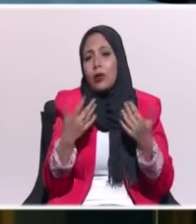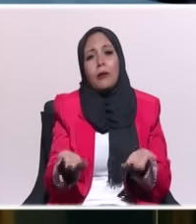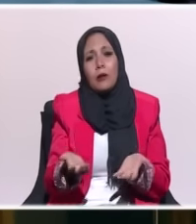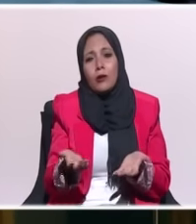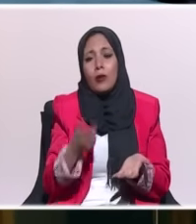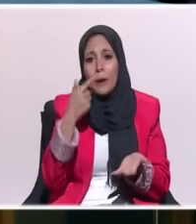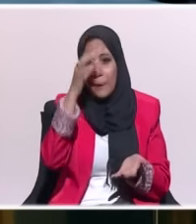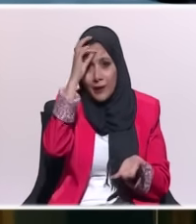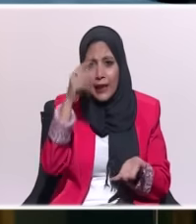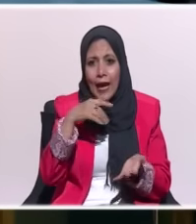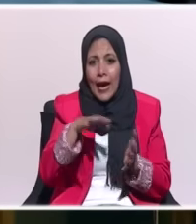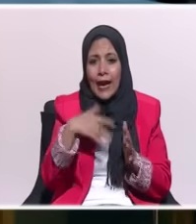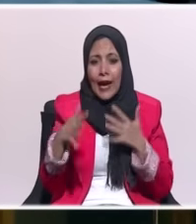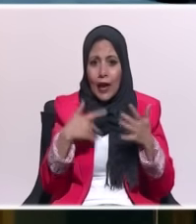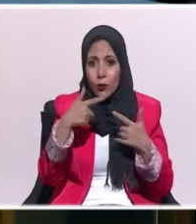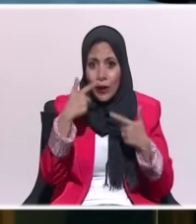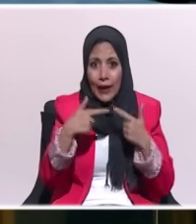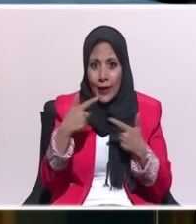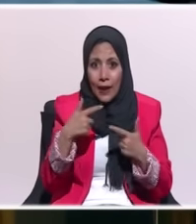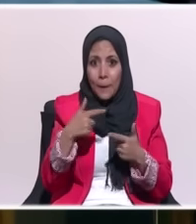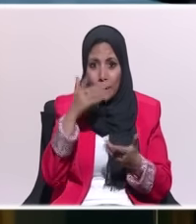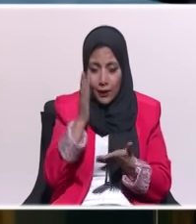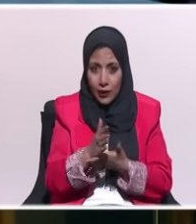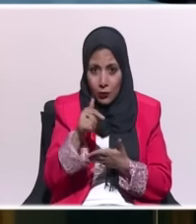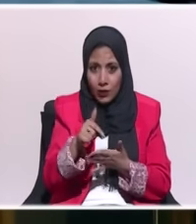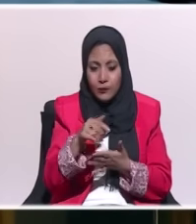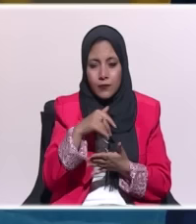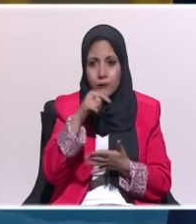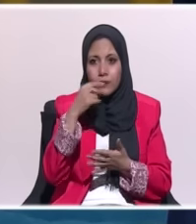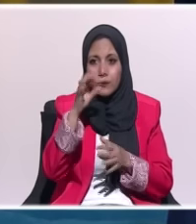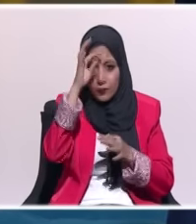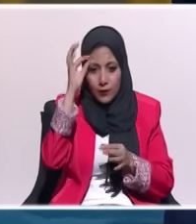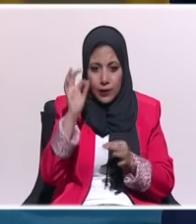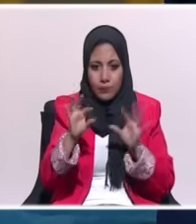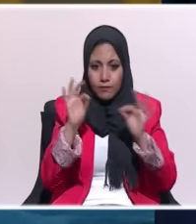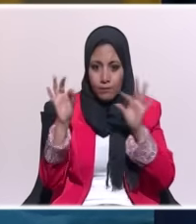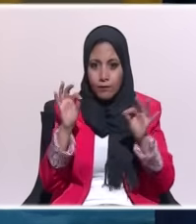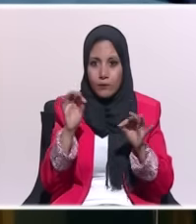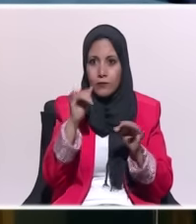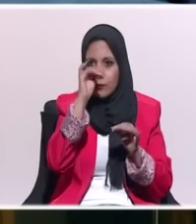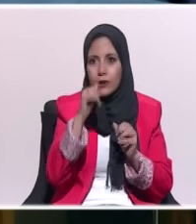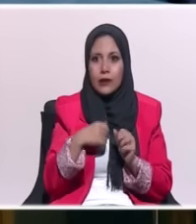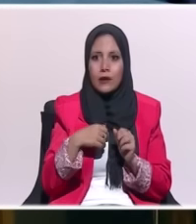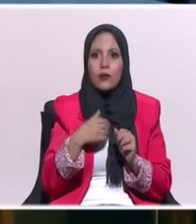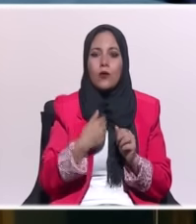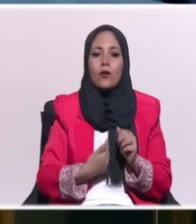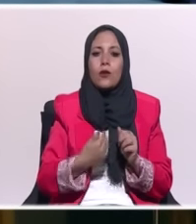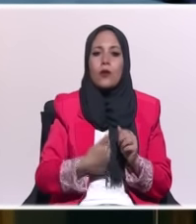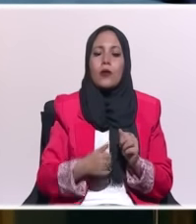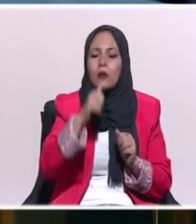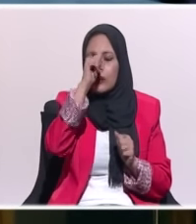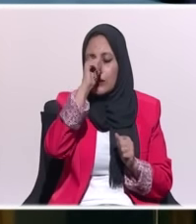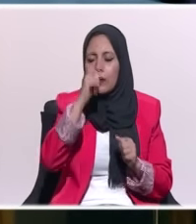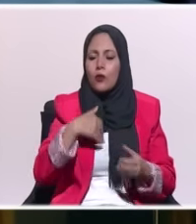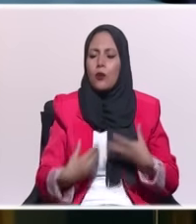كلمه بتتقال منها بقى بيتك في الشقه ما هي كده يعني، اي كلمه بتتقال منها بقى بدات تجرحني. في جوايا نار، في